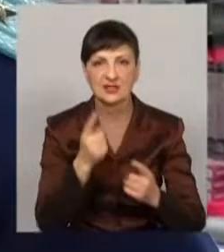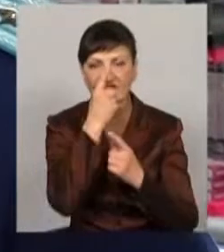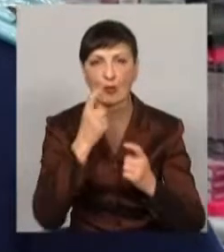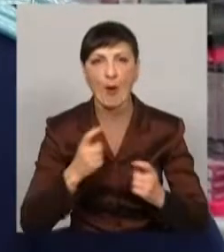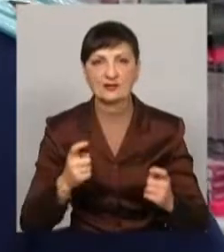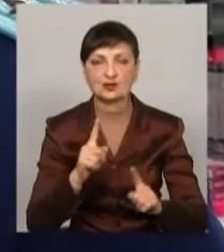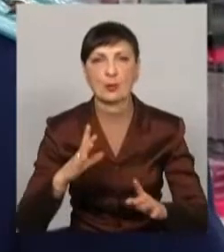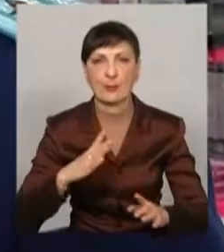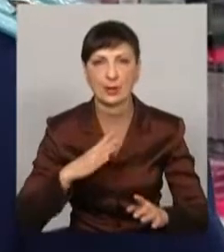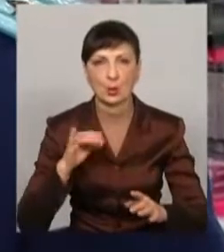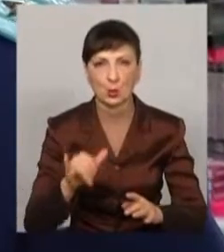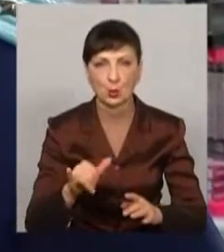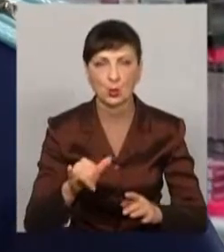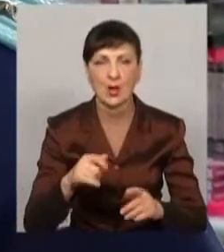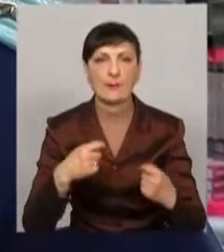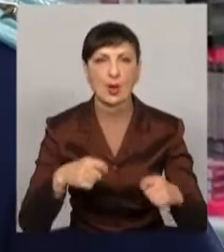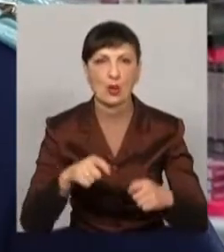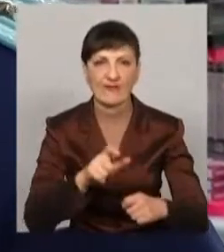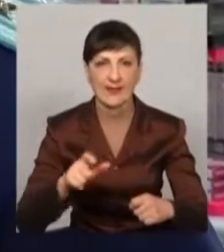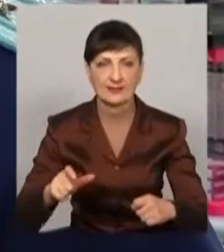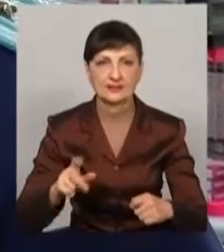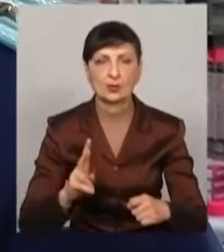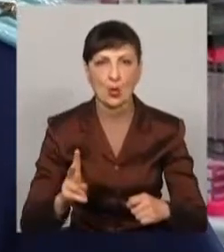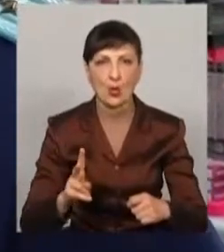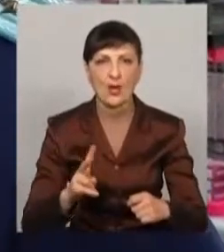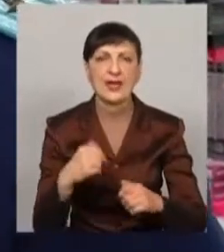о телефонах, имуществе, технике,